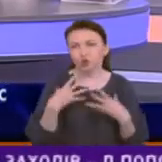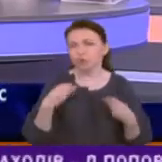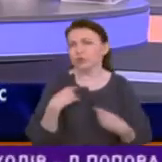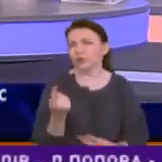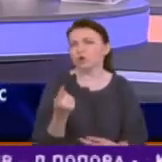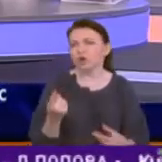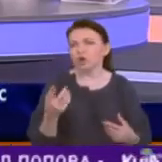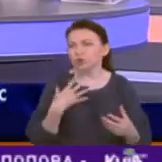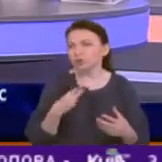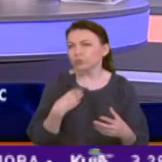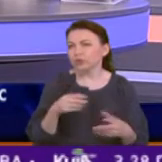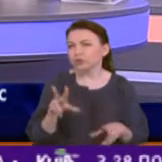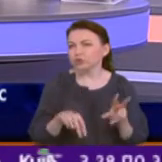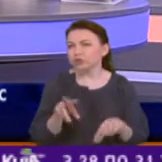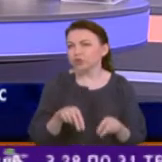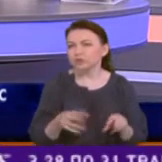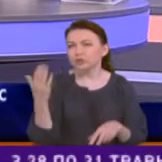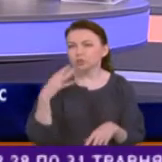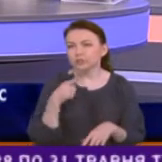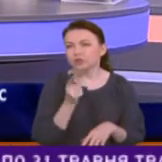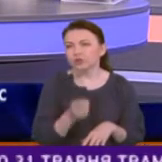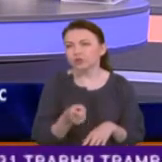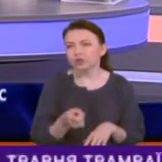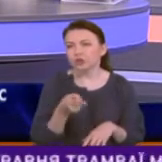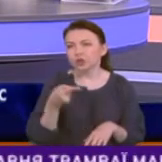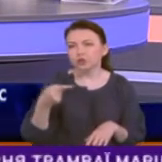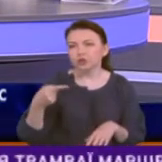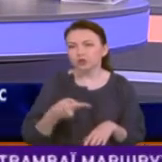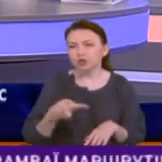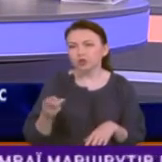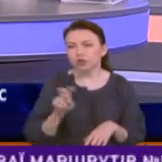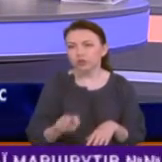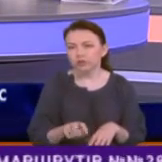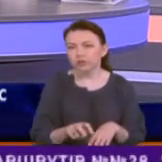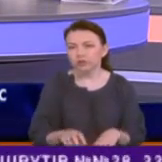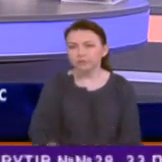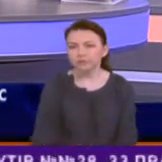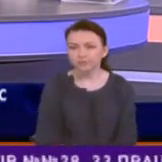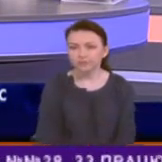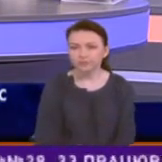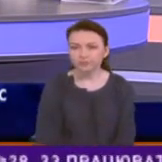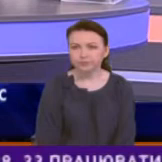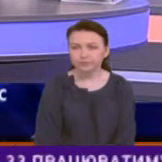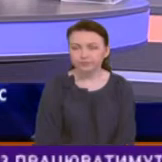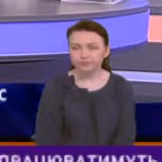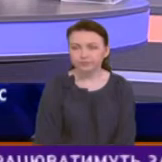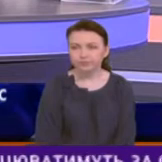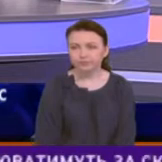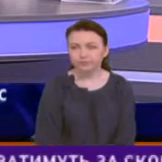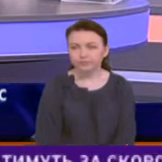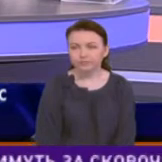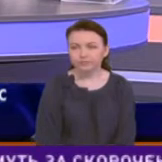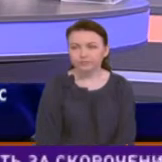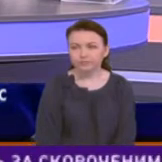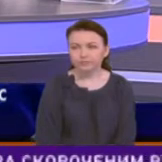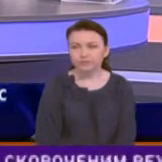ми міряли, це як я не знаю. Як тепер, там, 1000 доларів. Ну, як в футболі, да, ці шуби, і то потім мали проблему. Це, до